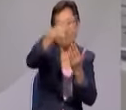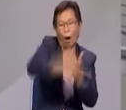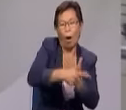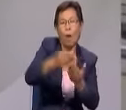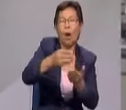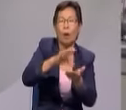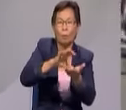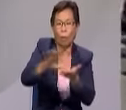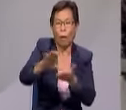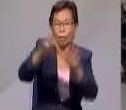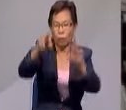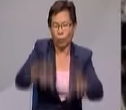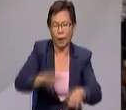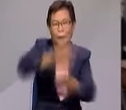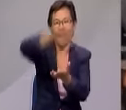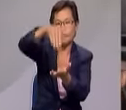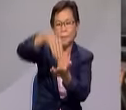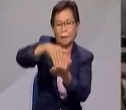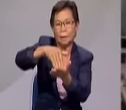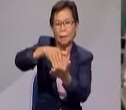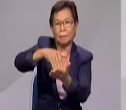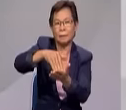rakyat pertengahan bulan ini.